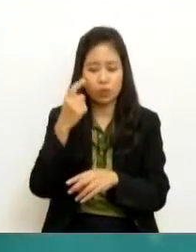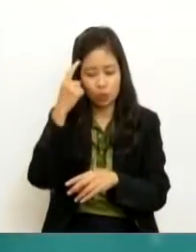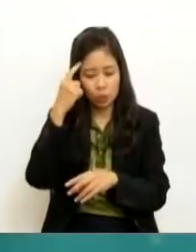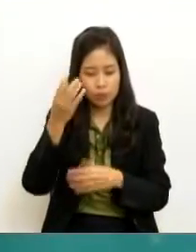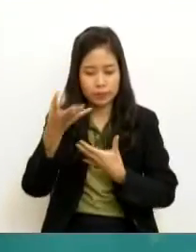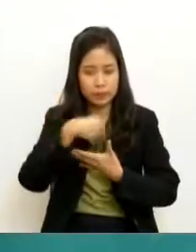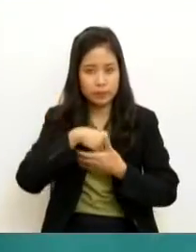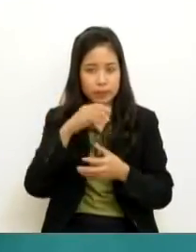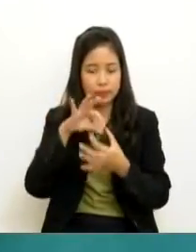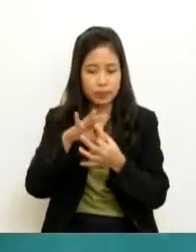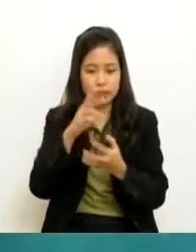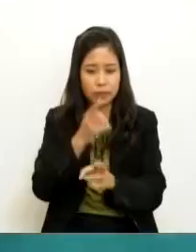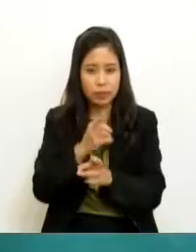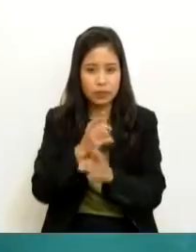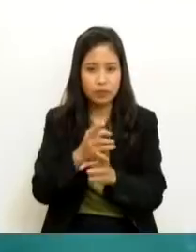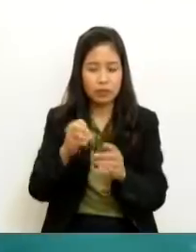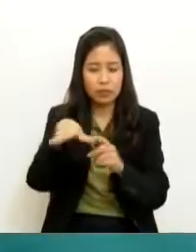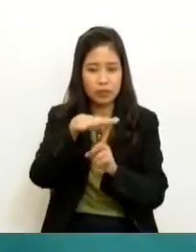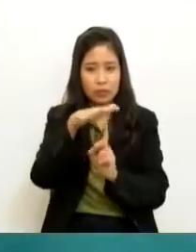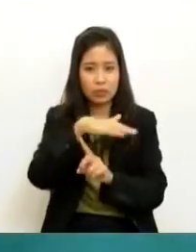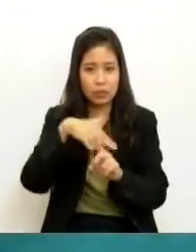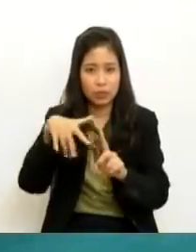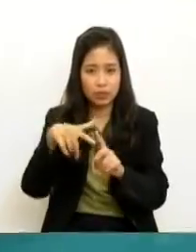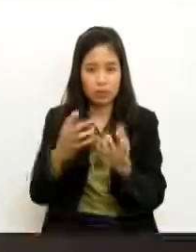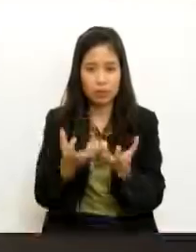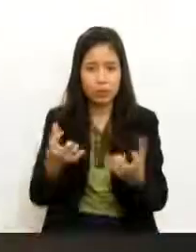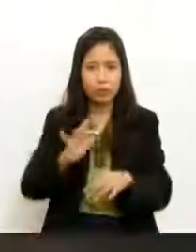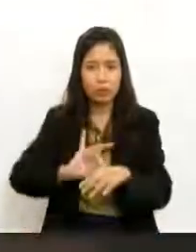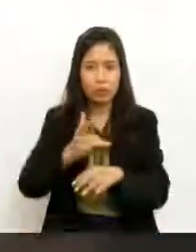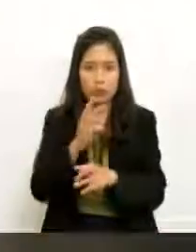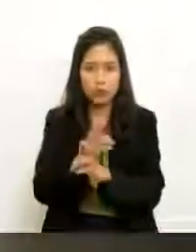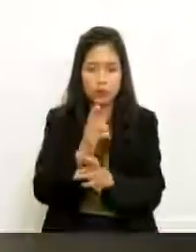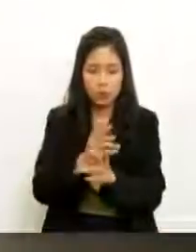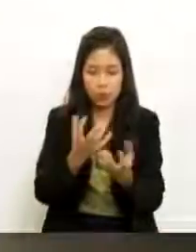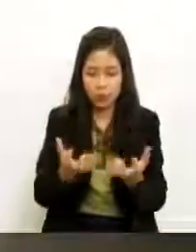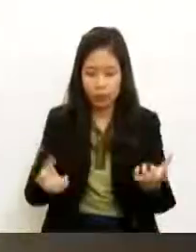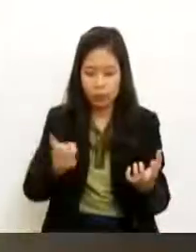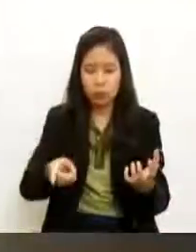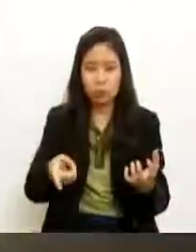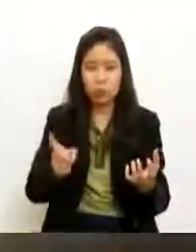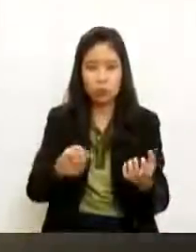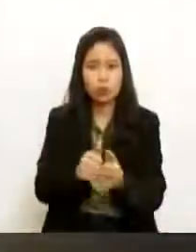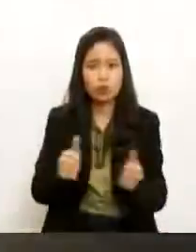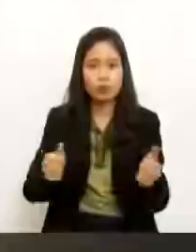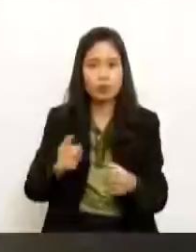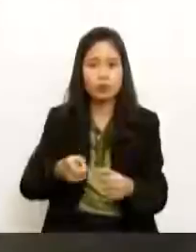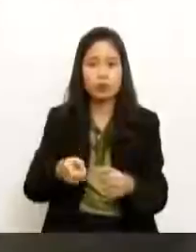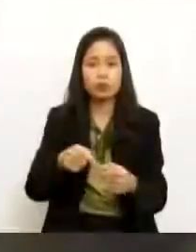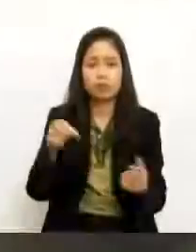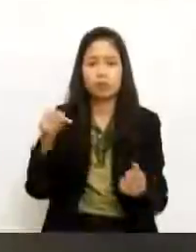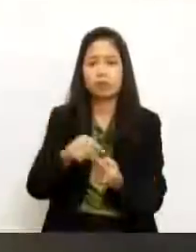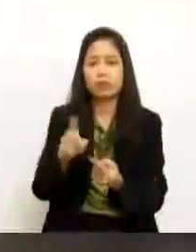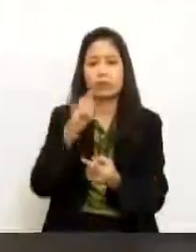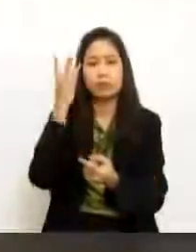สภาพธรรมชาติให้คงอยู่ไว้แล้วก็ดูแลสิ่งแวดล้อมให้มีคุณภาพที่ดี ทั้งหมดนี้ก็จะทำให้นำไปสู่คุณภาพชีวิต